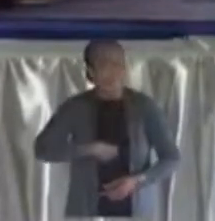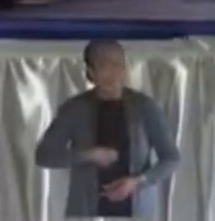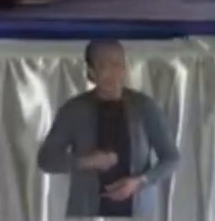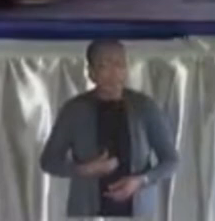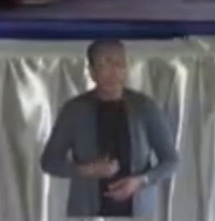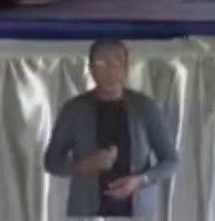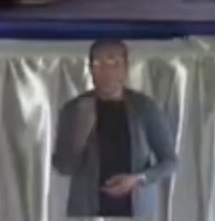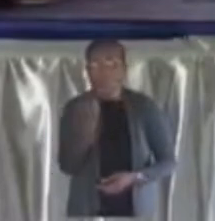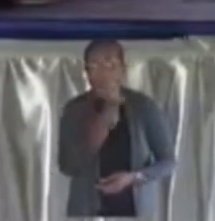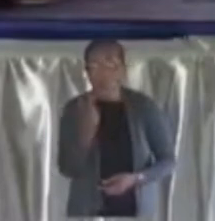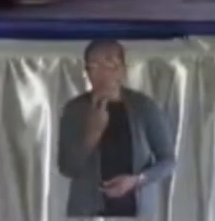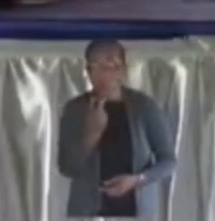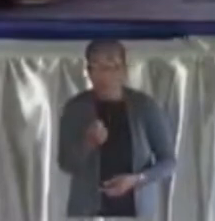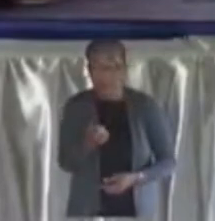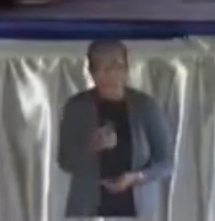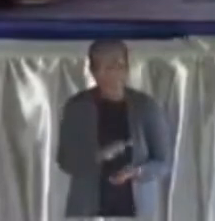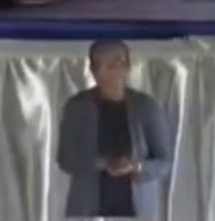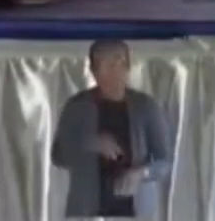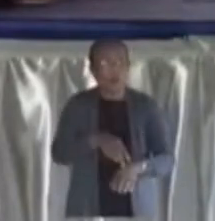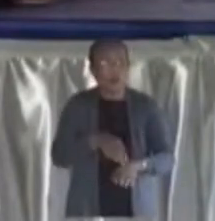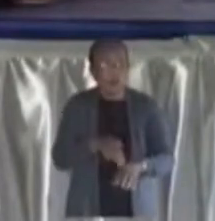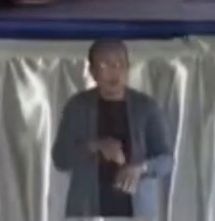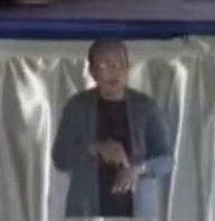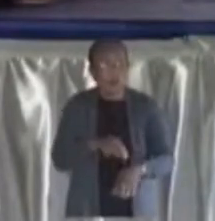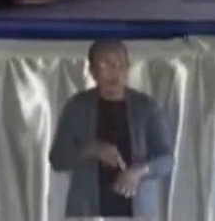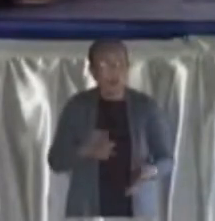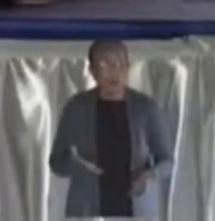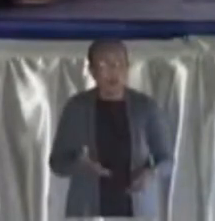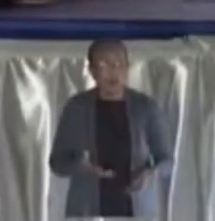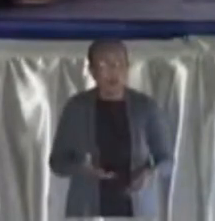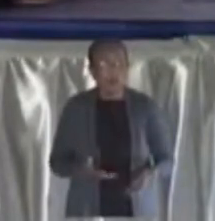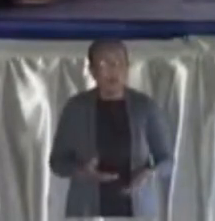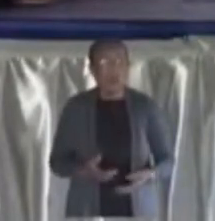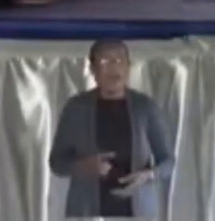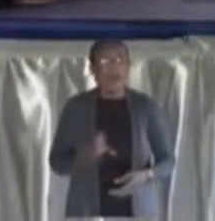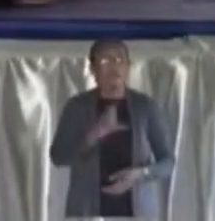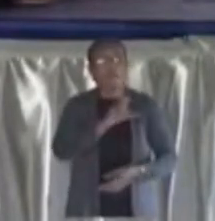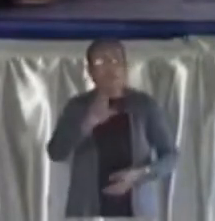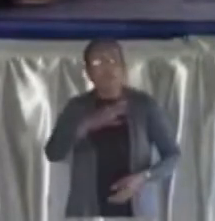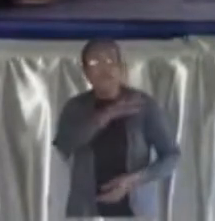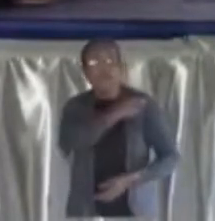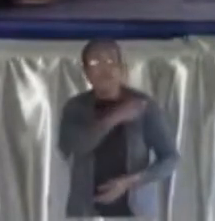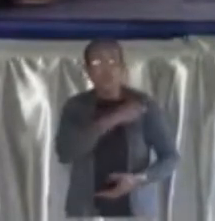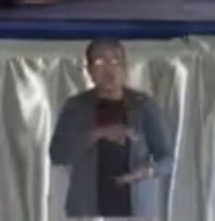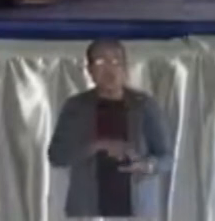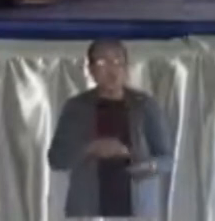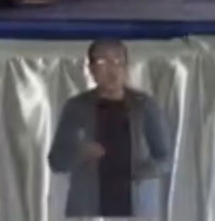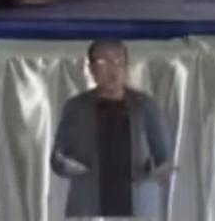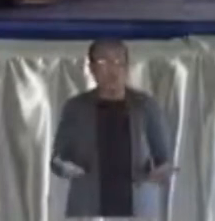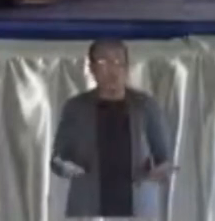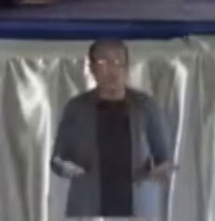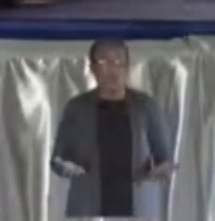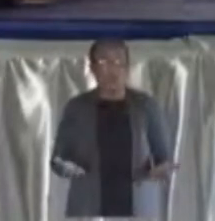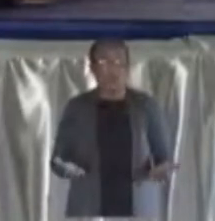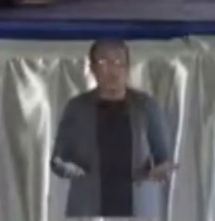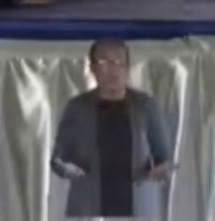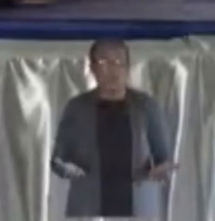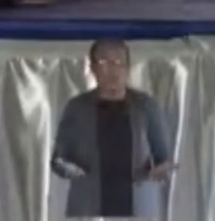Dus hij heeft die rang nodig om zijn gezag te kunnen exerceren. Dat na heerst dan niet.